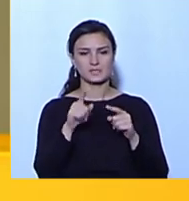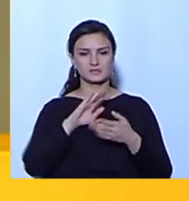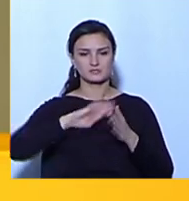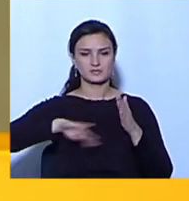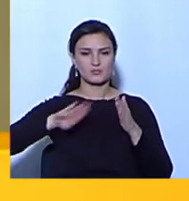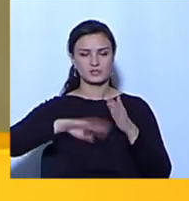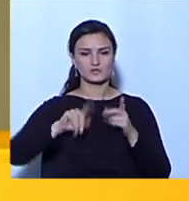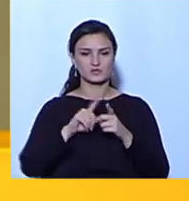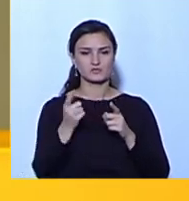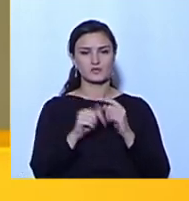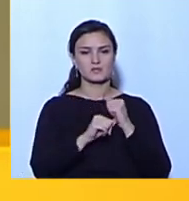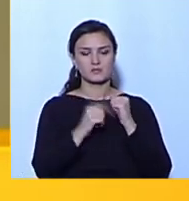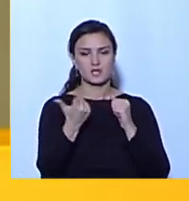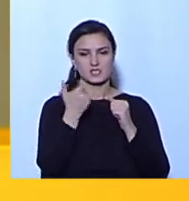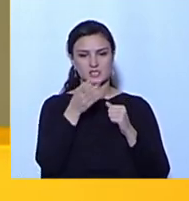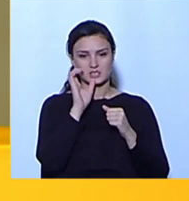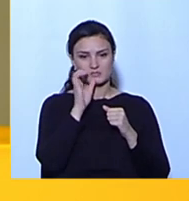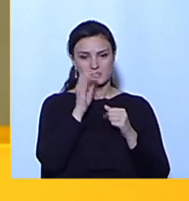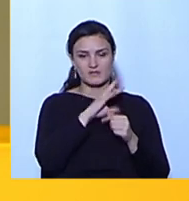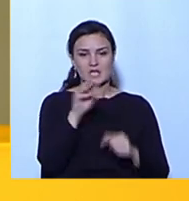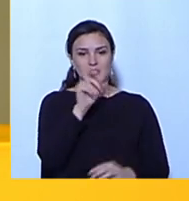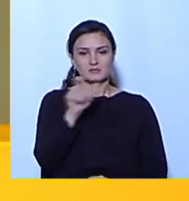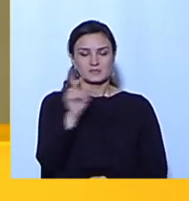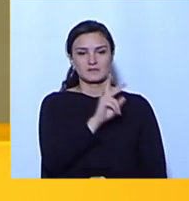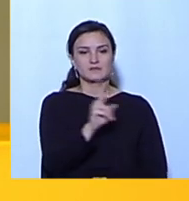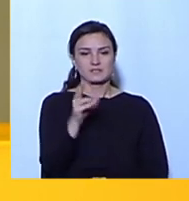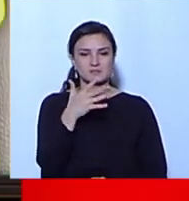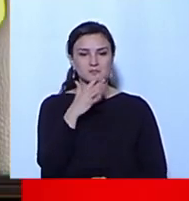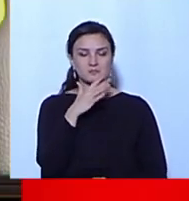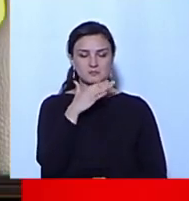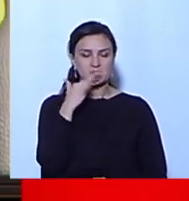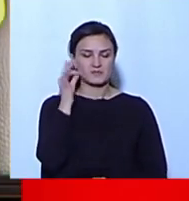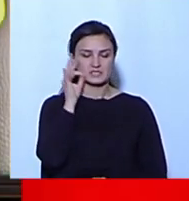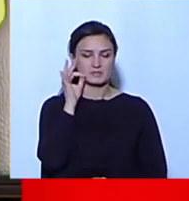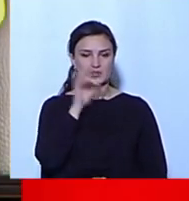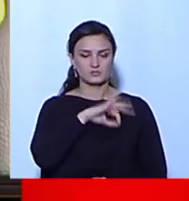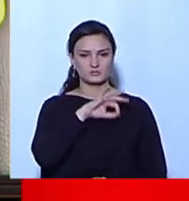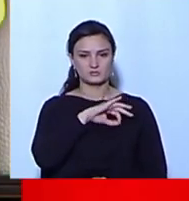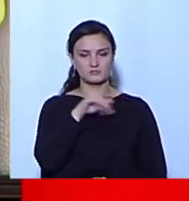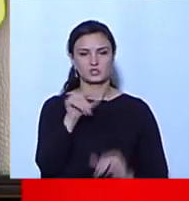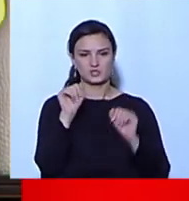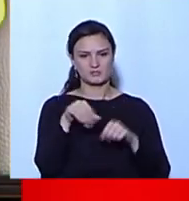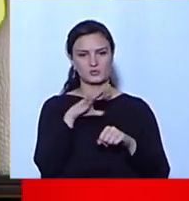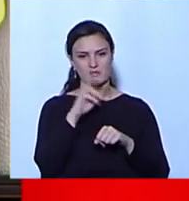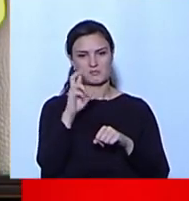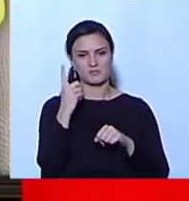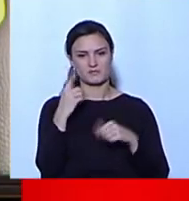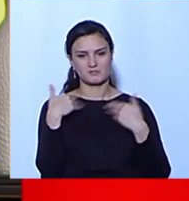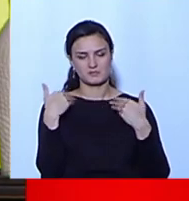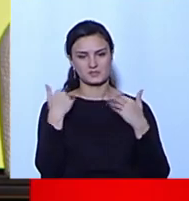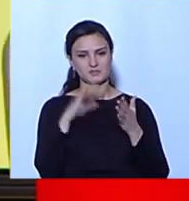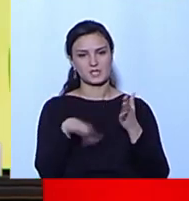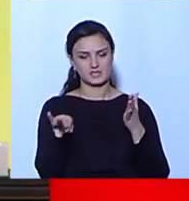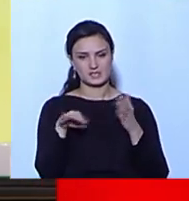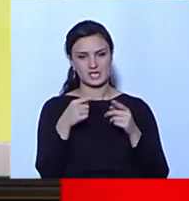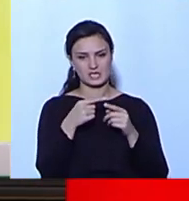გამორეცხვაშიც გვეხმარება გაზიანი სასმელი, ყველა ის ადამიანი, ვინც ძალიან ბევრ ტკბილეულს მოიხმარს, მას შეიძლება ქონდეს B1 ვიტამინის